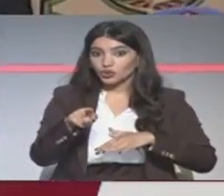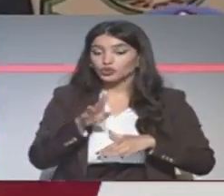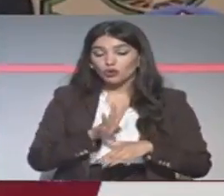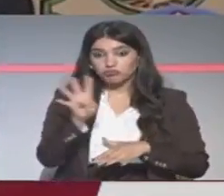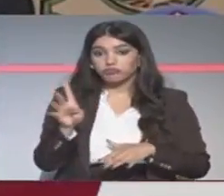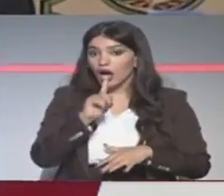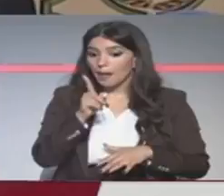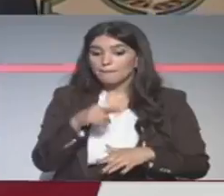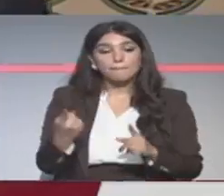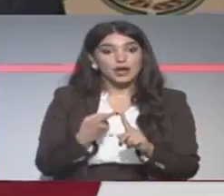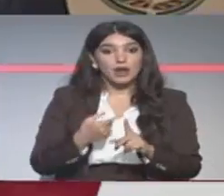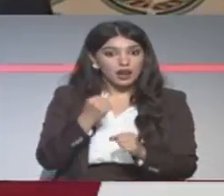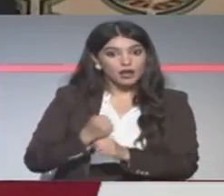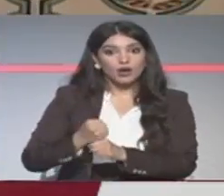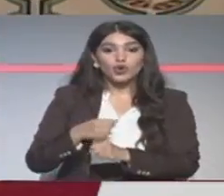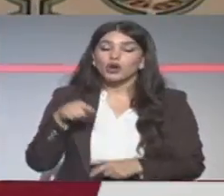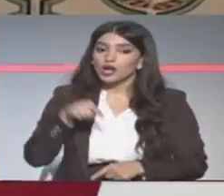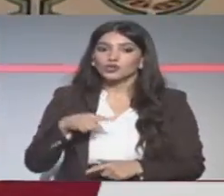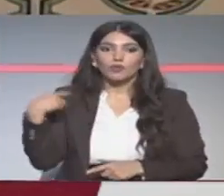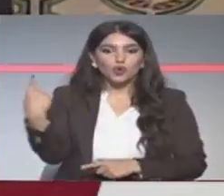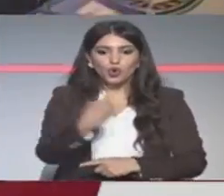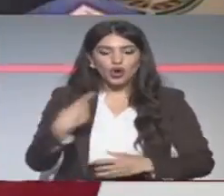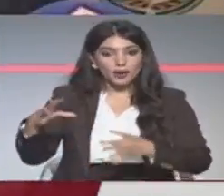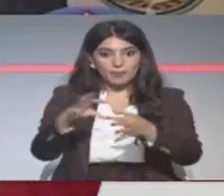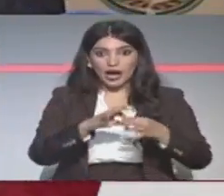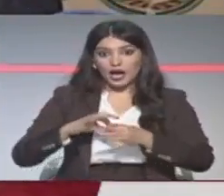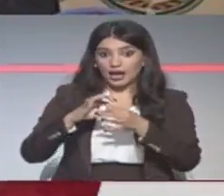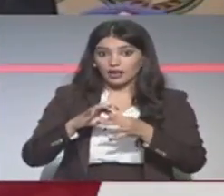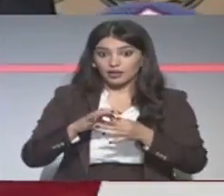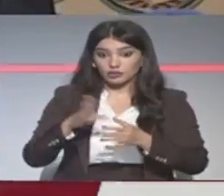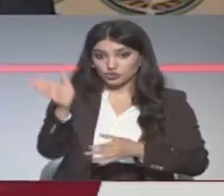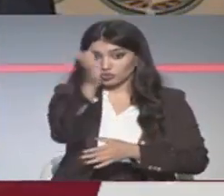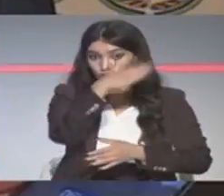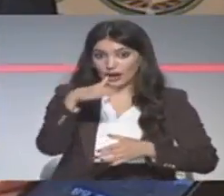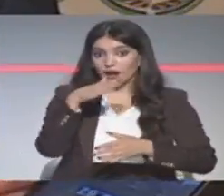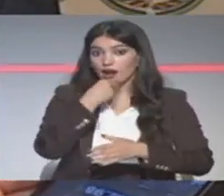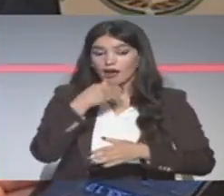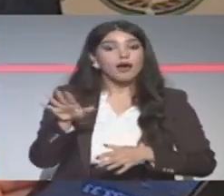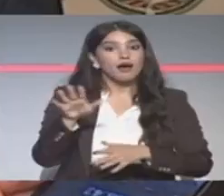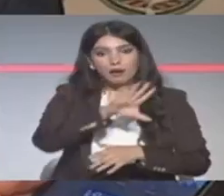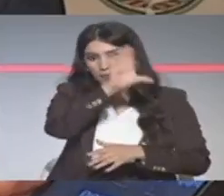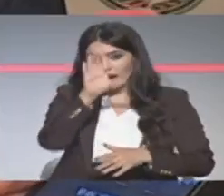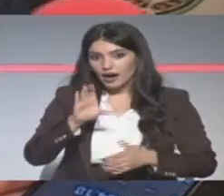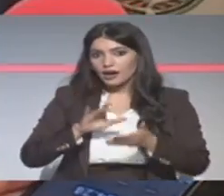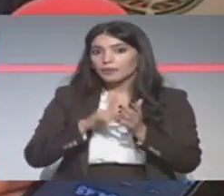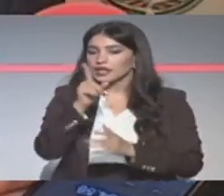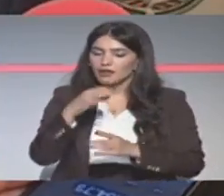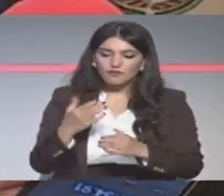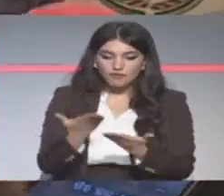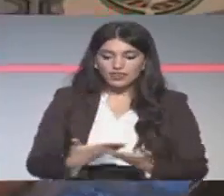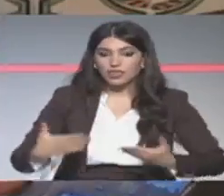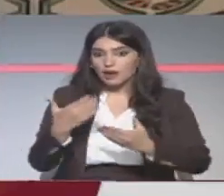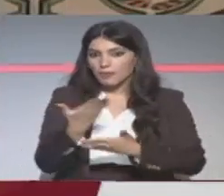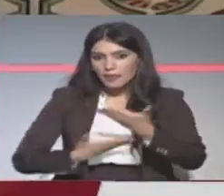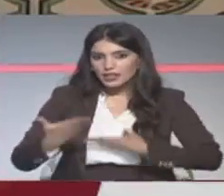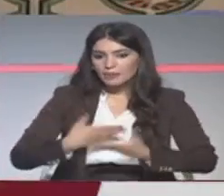جدا، وعلينا مع كافة الدول المحيطة نجعل من هذا الفضاء فضاء أمن وفضاء تعاون وفضاء